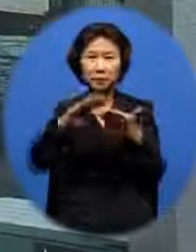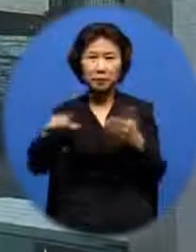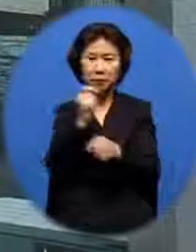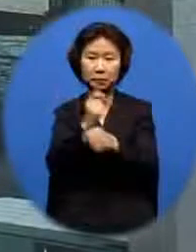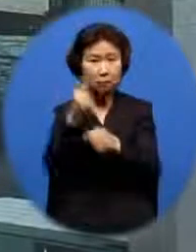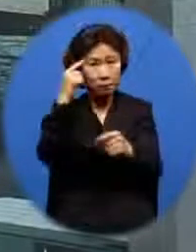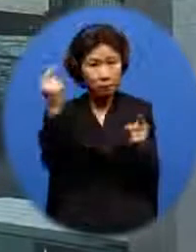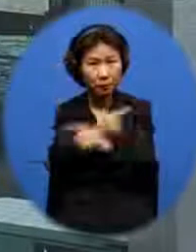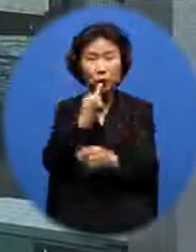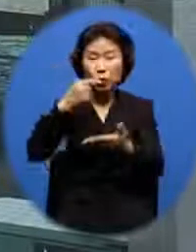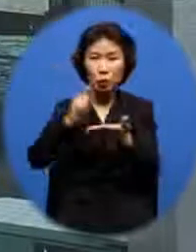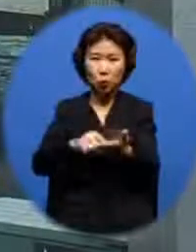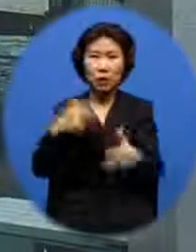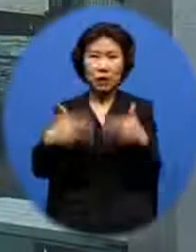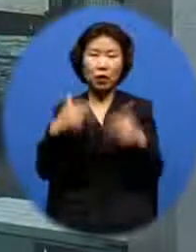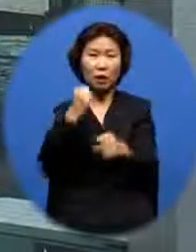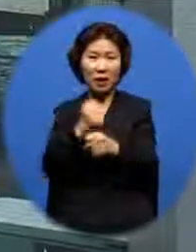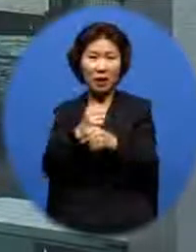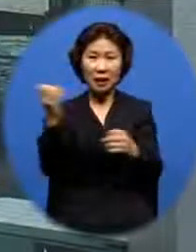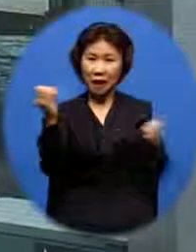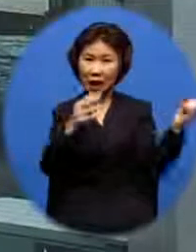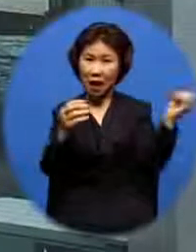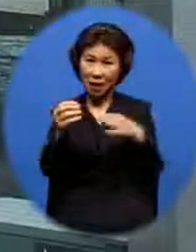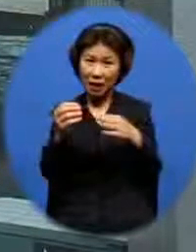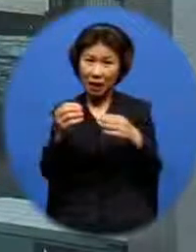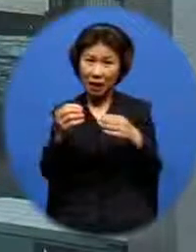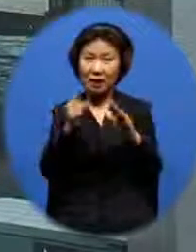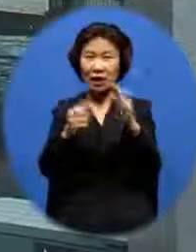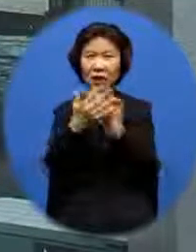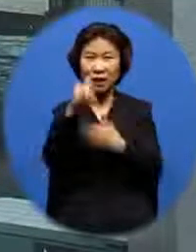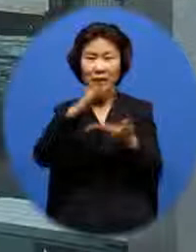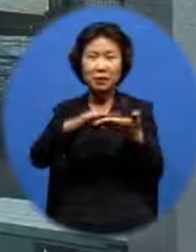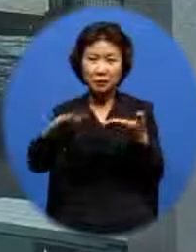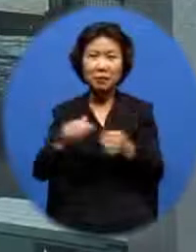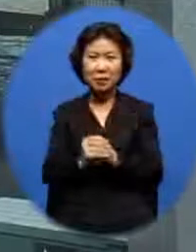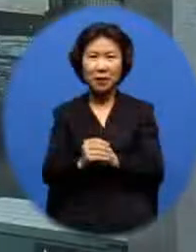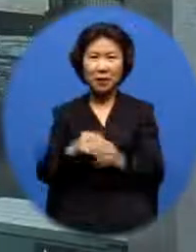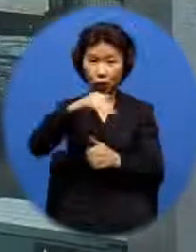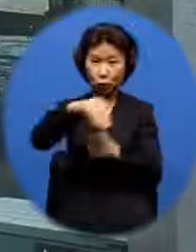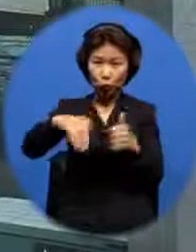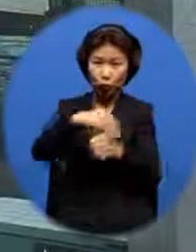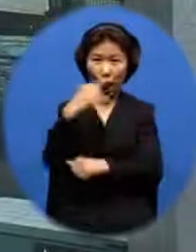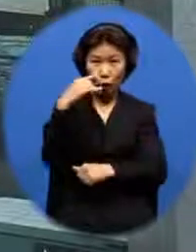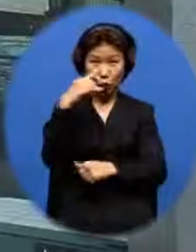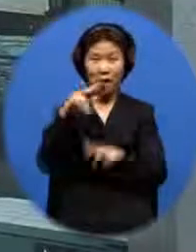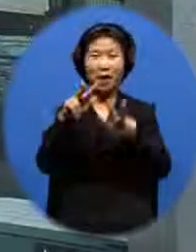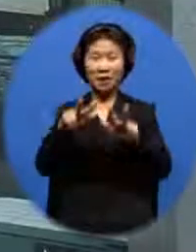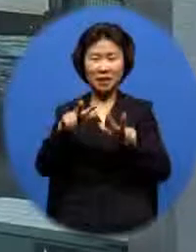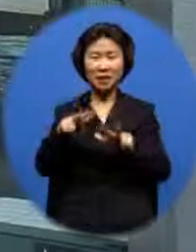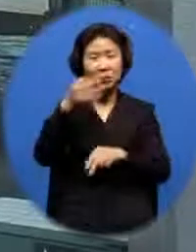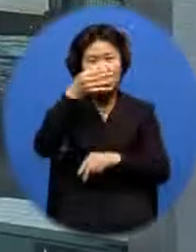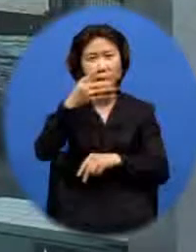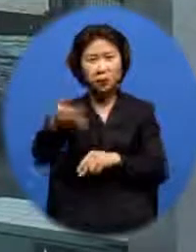쉽고 즐겁게 만드는 토크 콘서트가 마련돼 관심을 끌었습니다. 과연 어떤 분위기의 콘서트였는지 지금부터 확인해 보시기